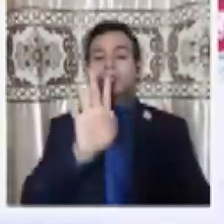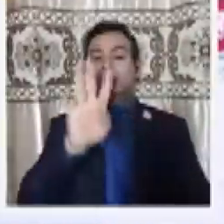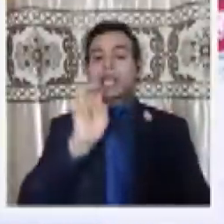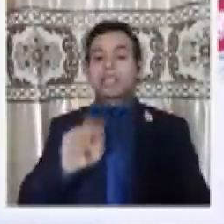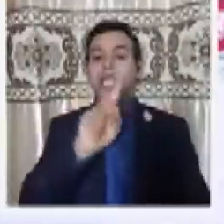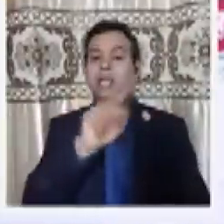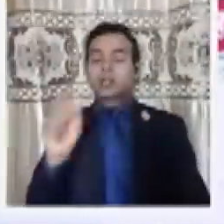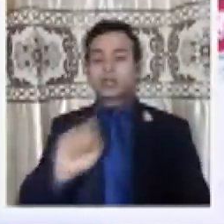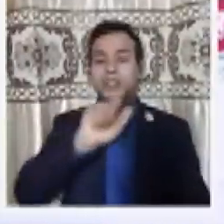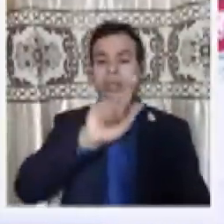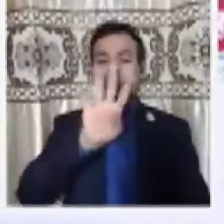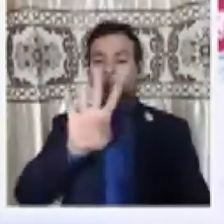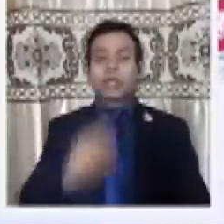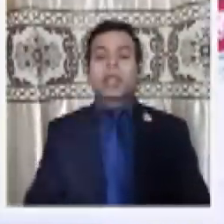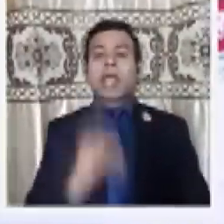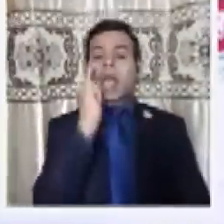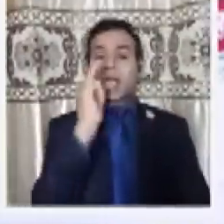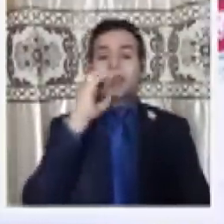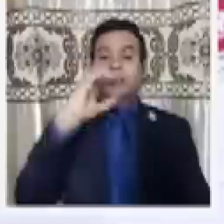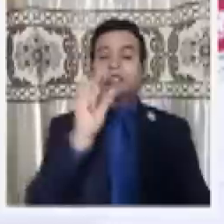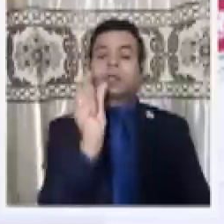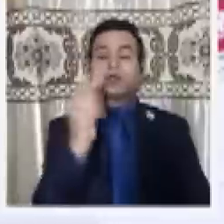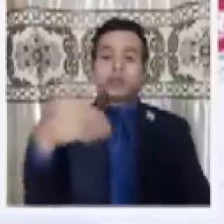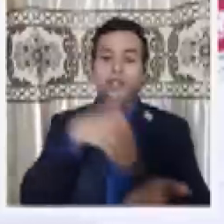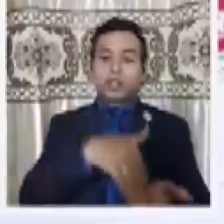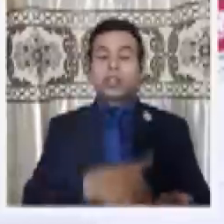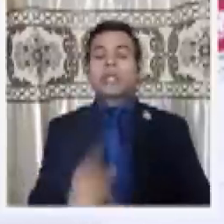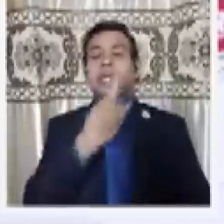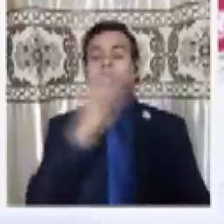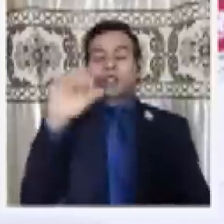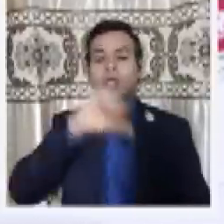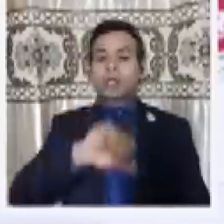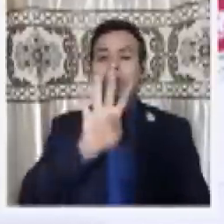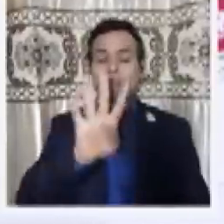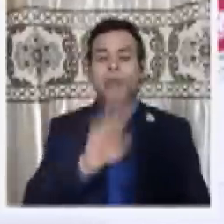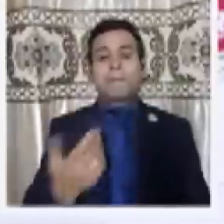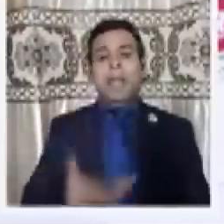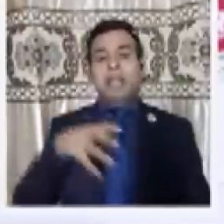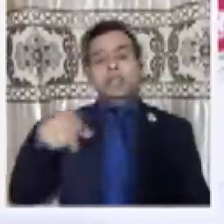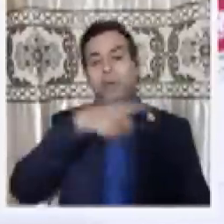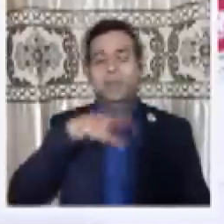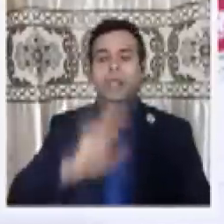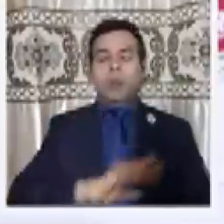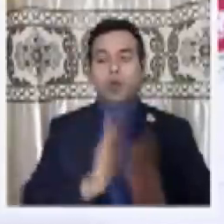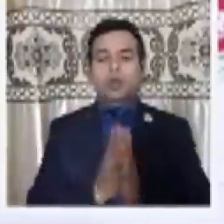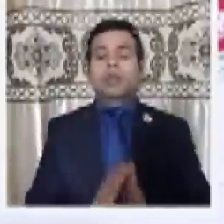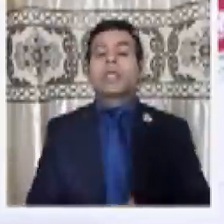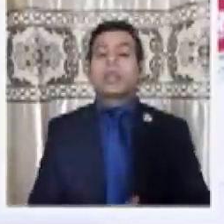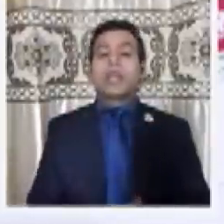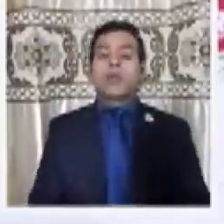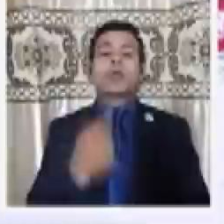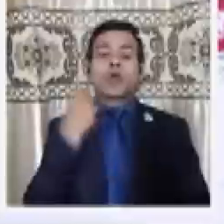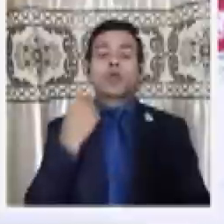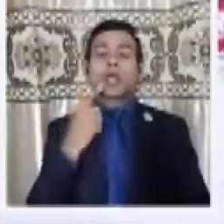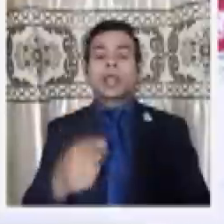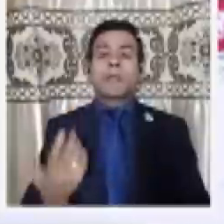সারা দেশে সাধারণ বেডে ভর্তিকৃত রোগীর সংখ্যা 4,176 জন, আইসিইউ বেডে সারা দেশে ভর্তির সংখ্যা